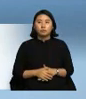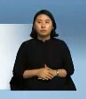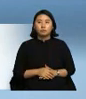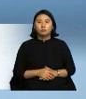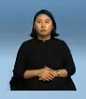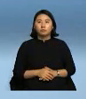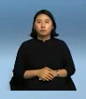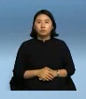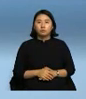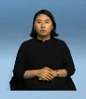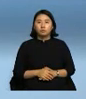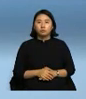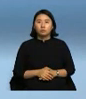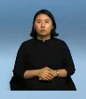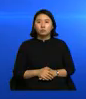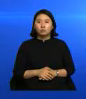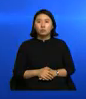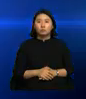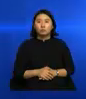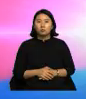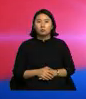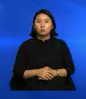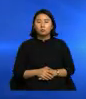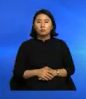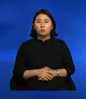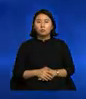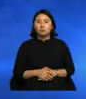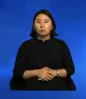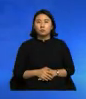상황입니다. 계속해서 신승훈 기자입니다.